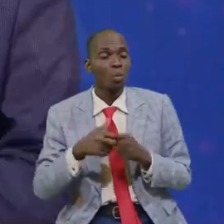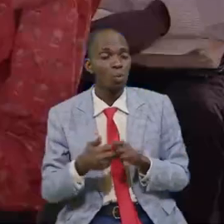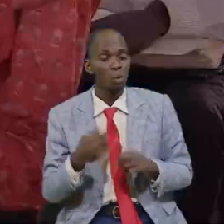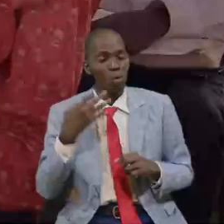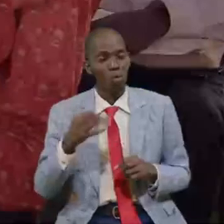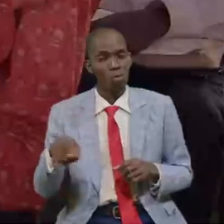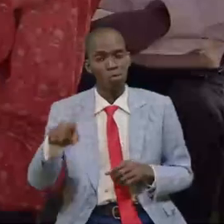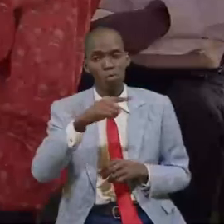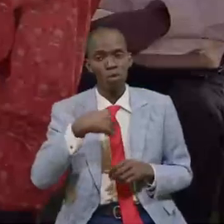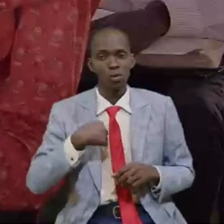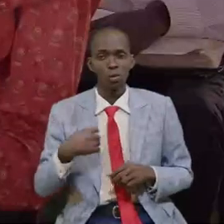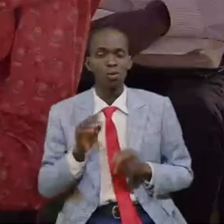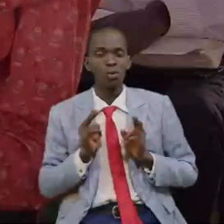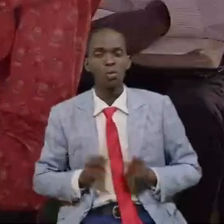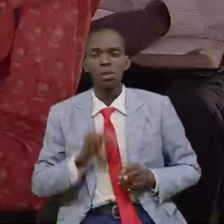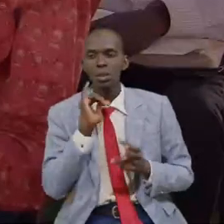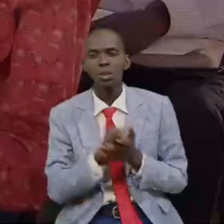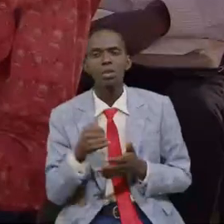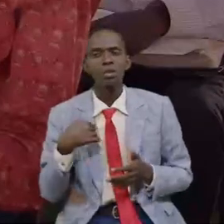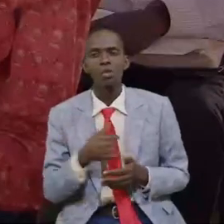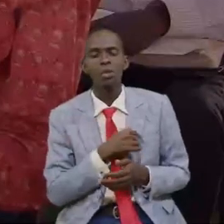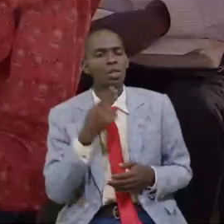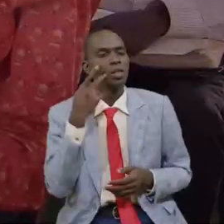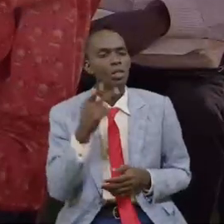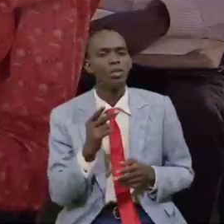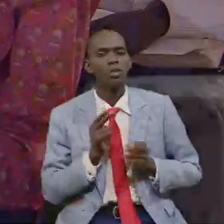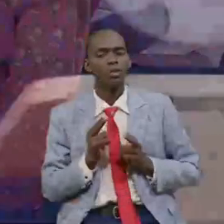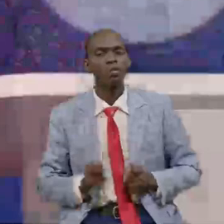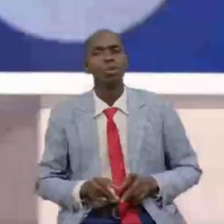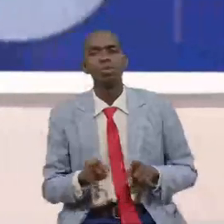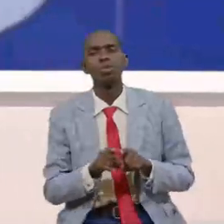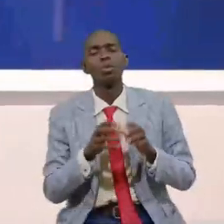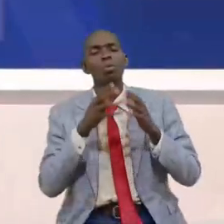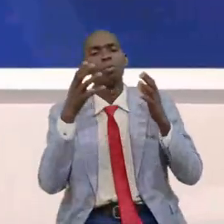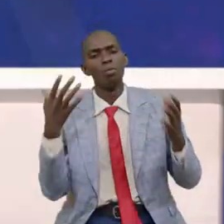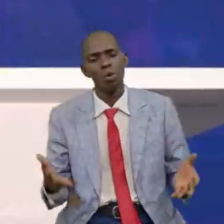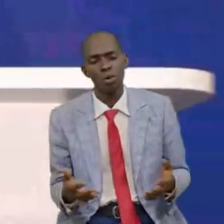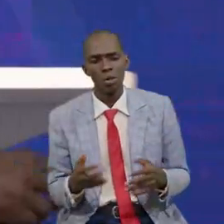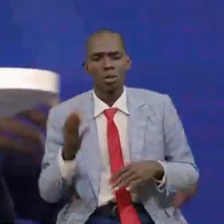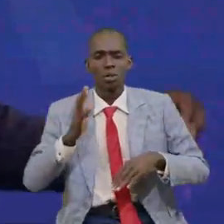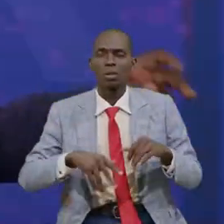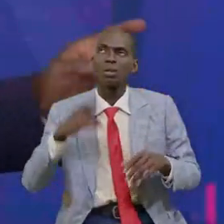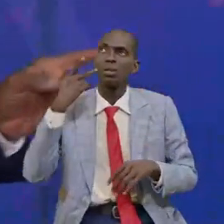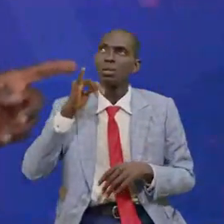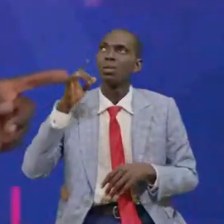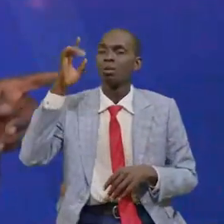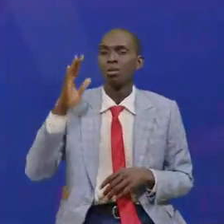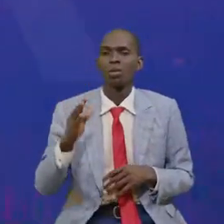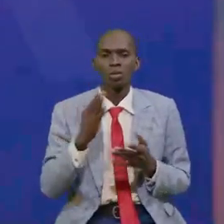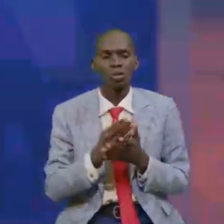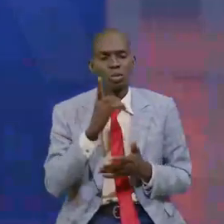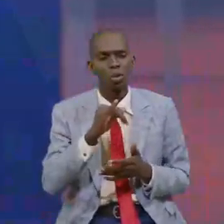de... Nous ne voyons plus Dieu, l'invisible. Quelqu'un nous menace,